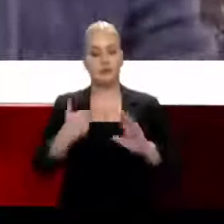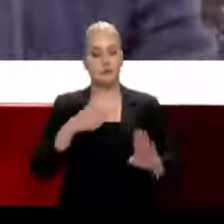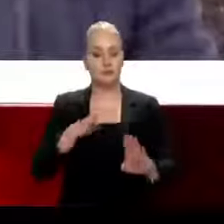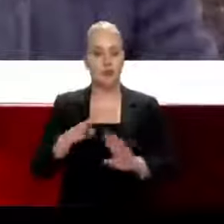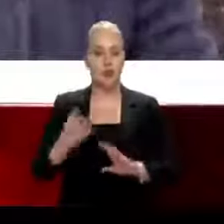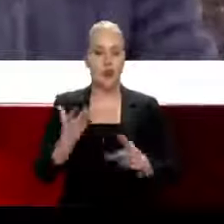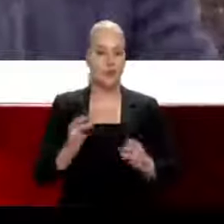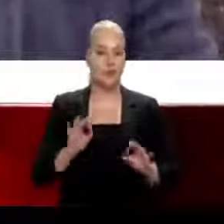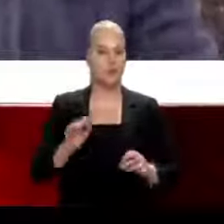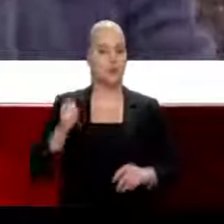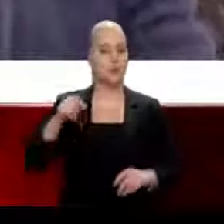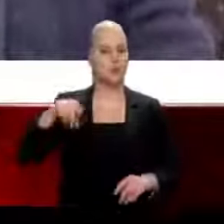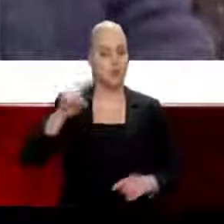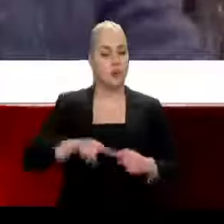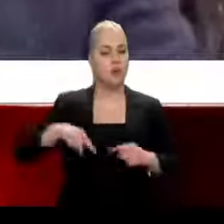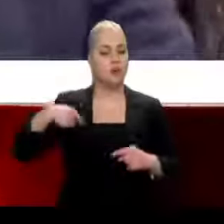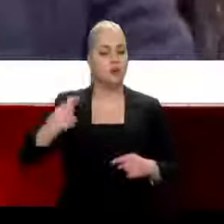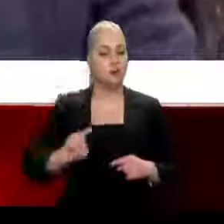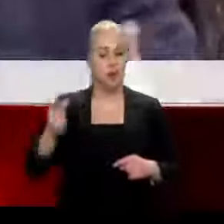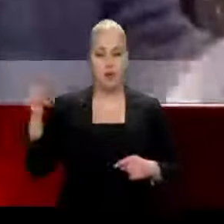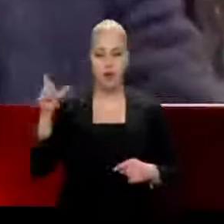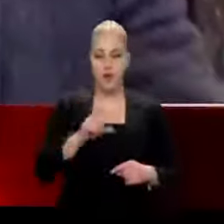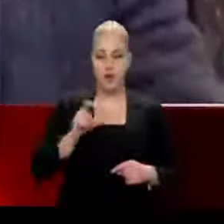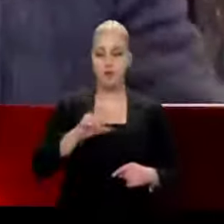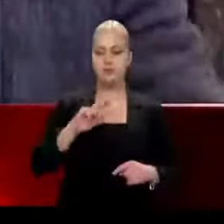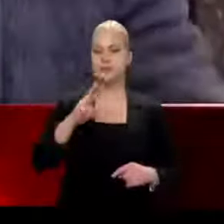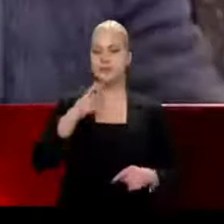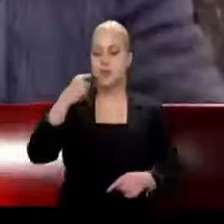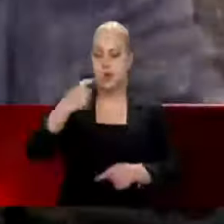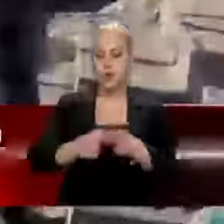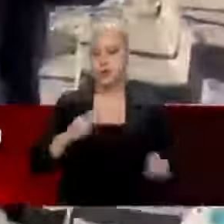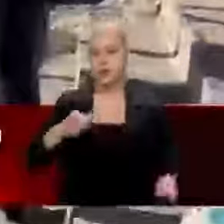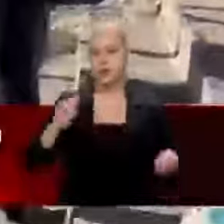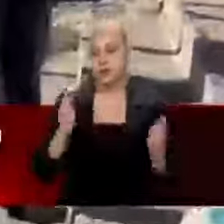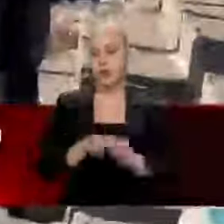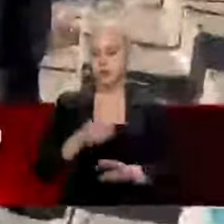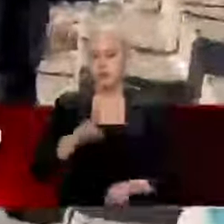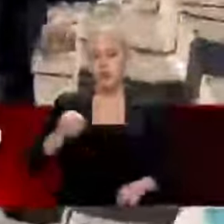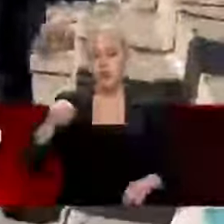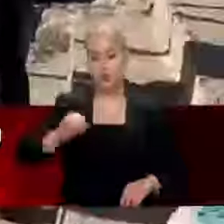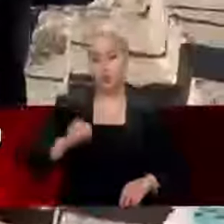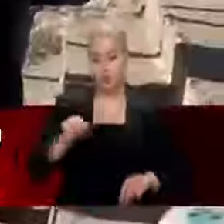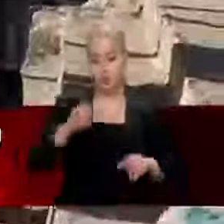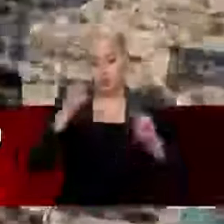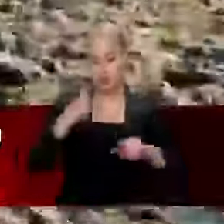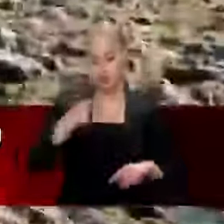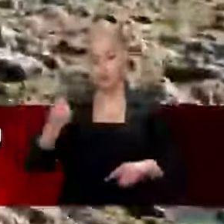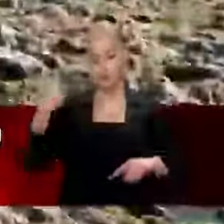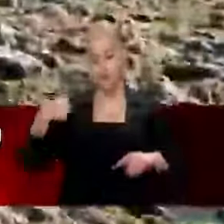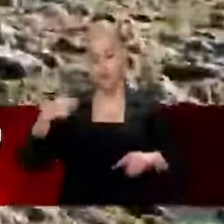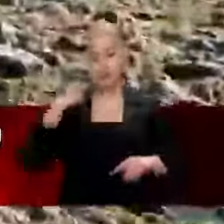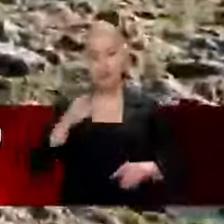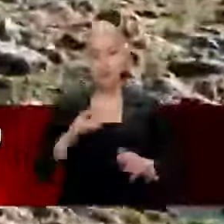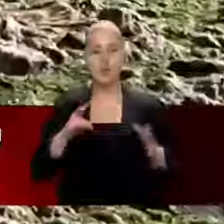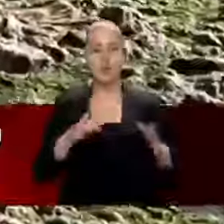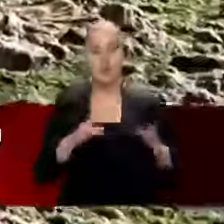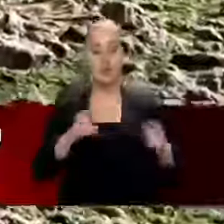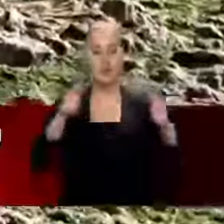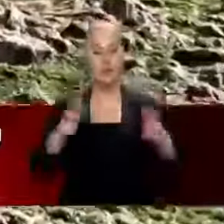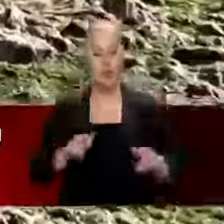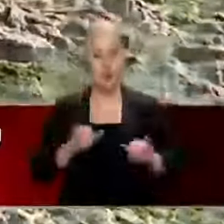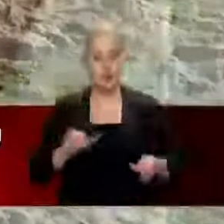hareketleridir. Günlük, haftalık, aylık, yıllık değişebilmektedir. Korkutan görüntüler geçtiğimiz hafta önce Tekirdağ